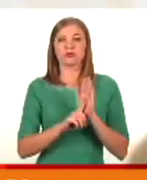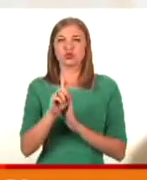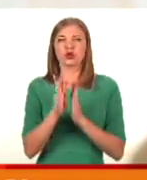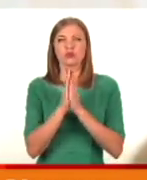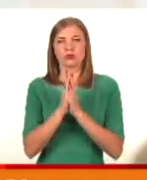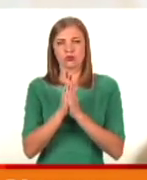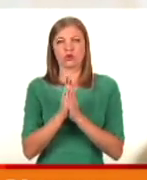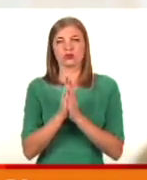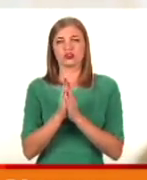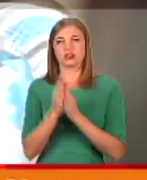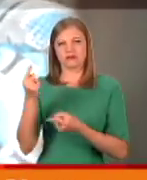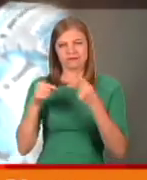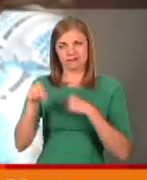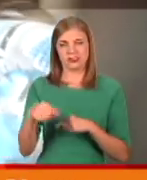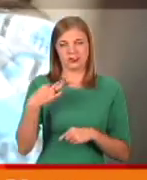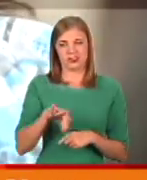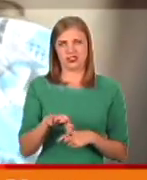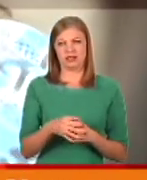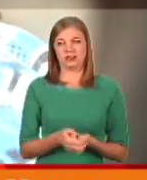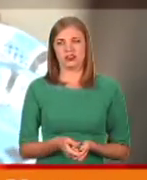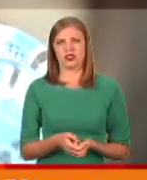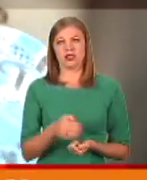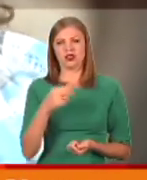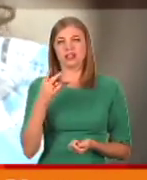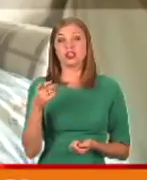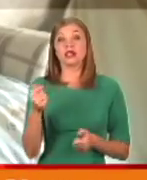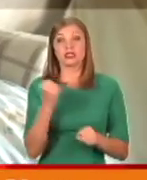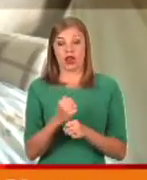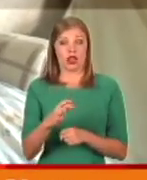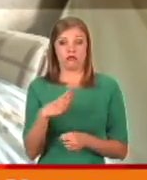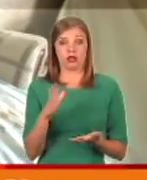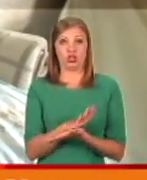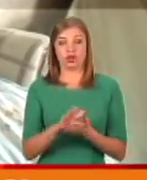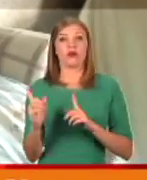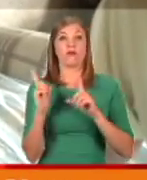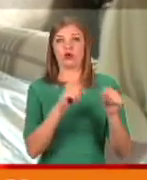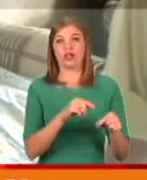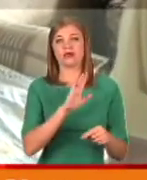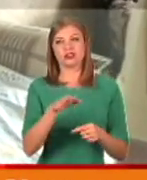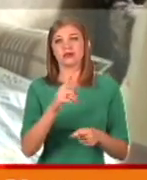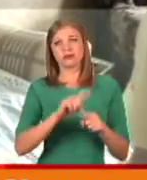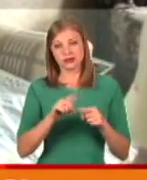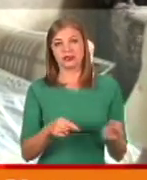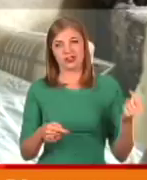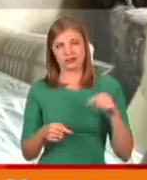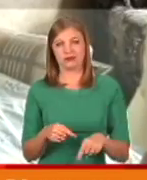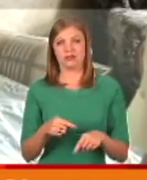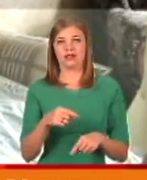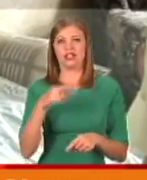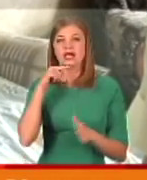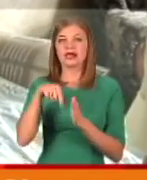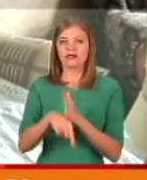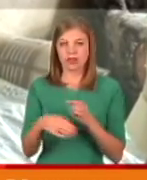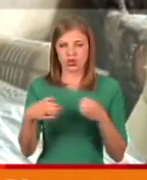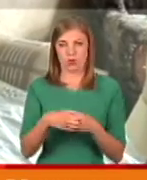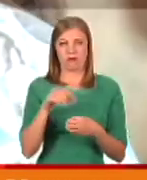просить повернутися самого Олега. Ділати нічого, говорю, поїхав туди. Говорю, санук, виходи побыстрее, вон, давай. К нефтяникам